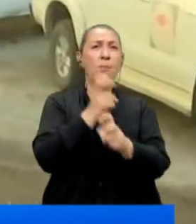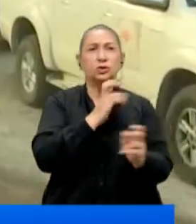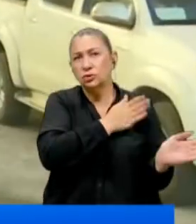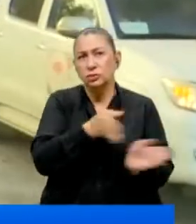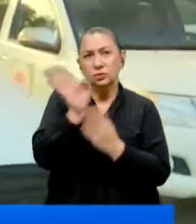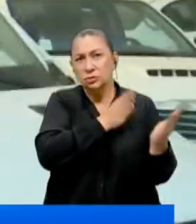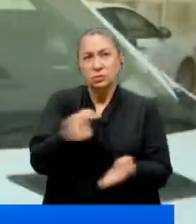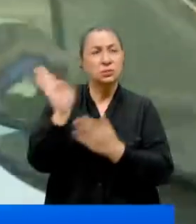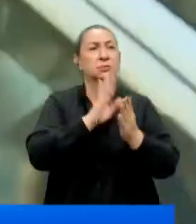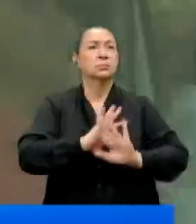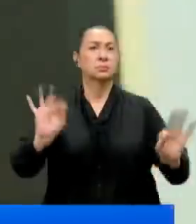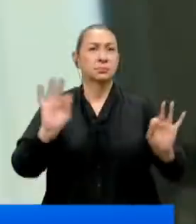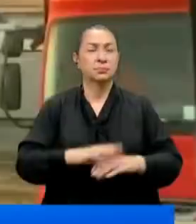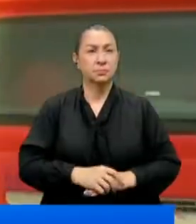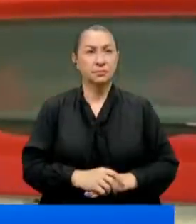boşaltıyor.